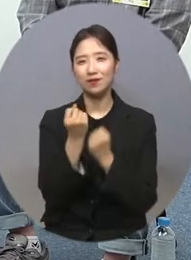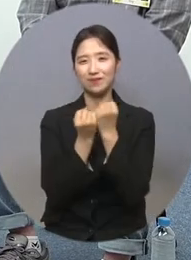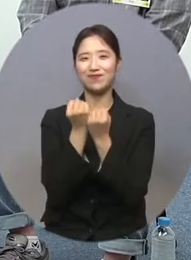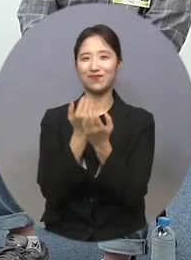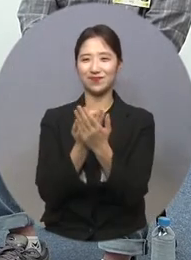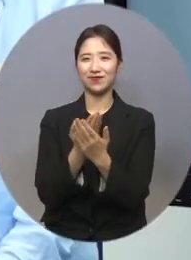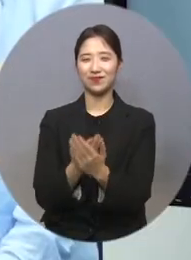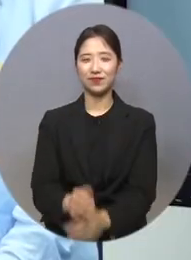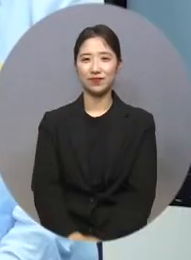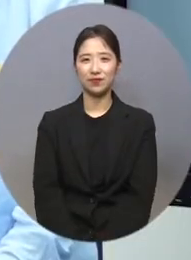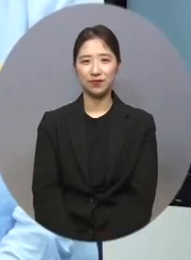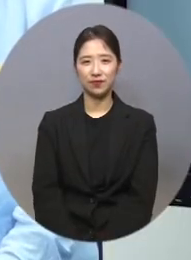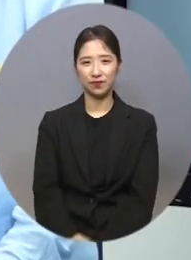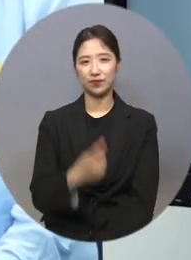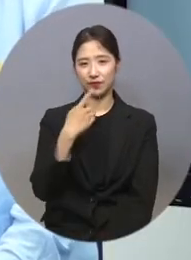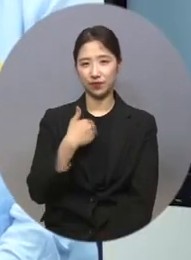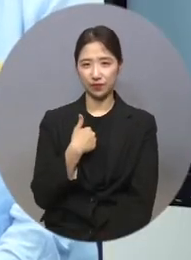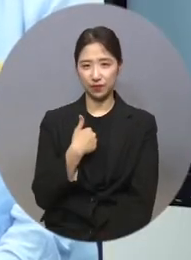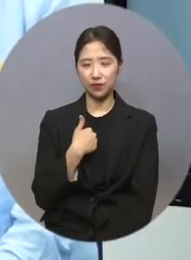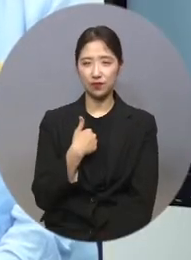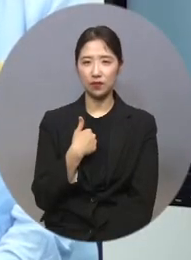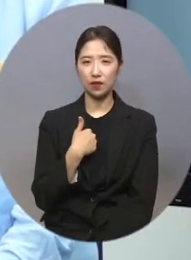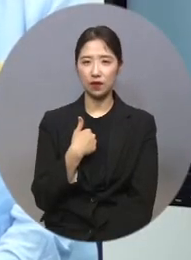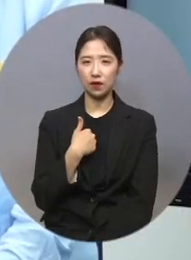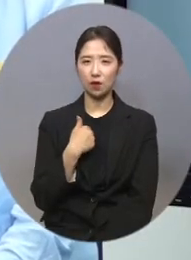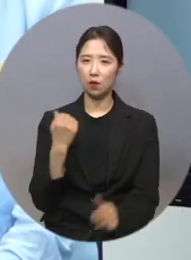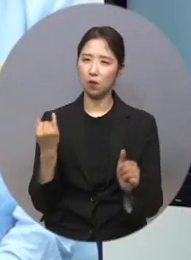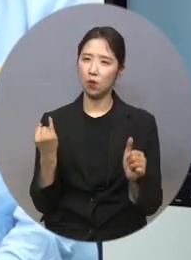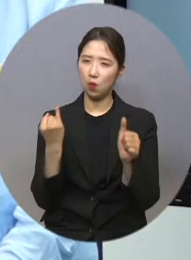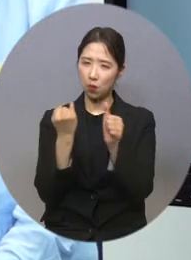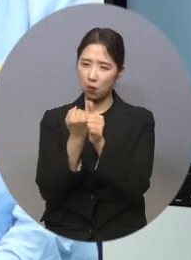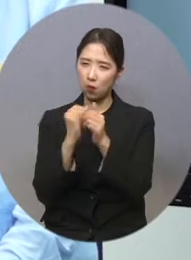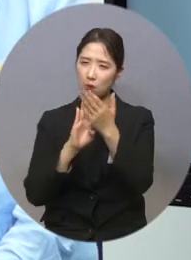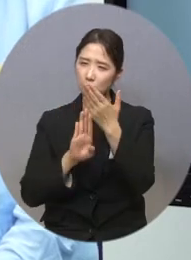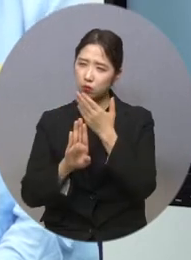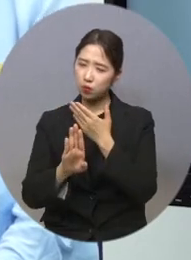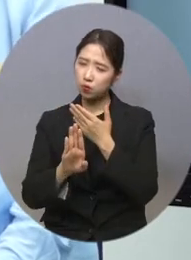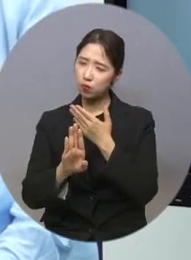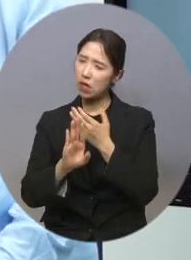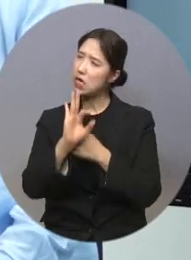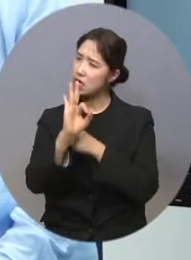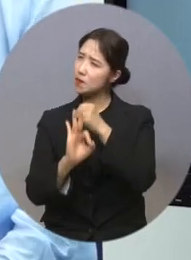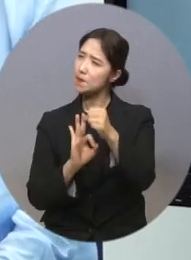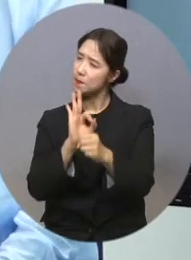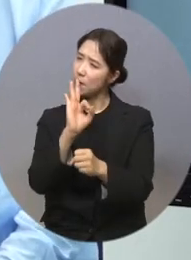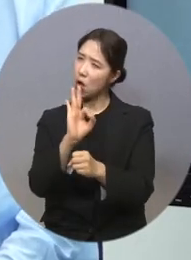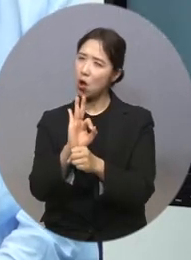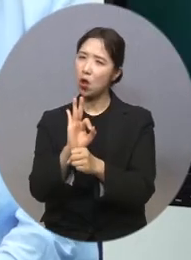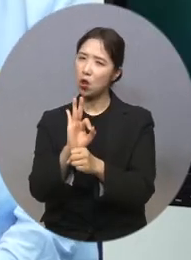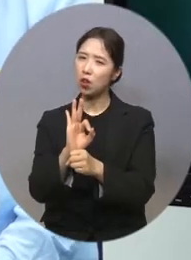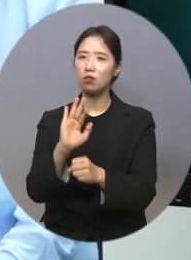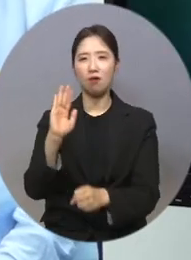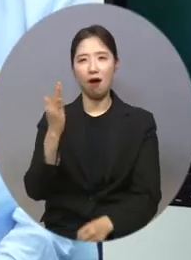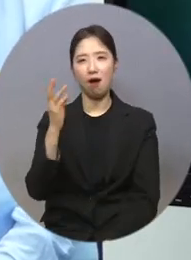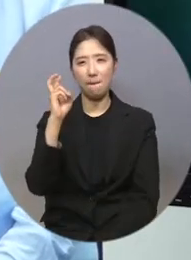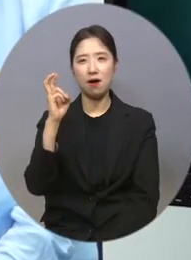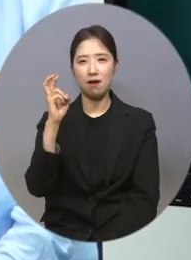설명을 좀 부탁드릴까요? 저는 결혼을 하고 10년 정도 되는 것 같아요. 정말